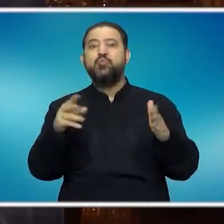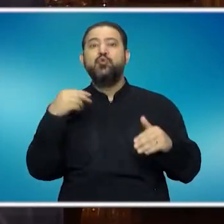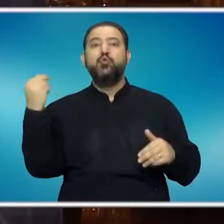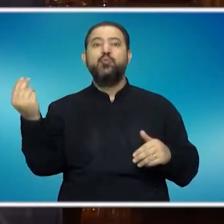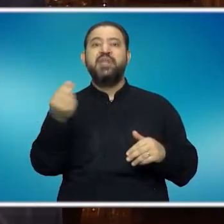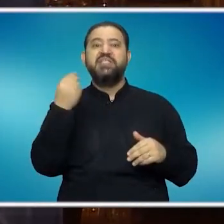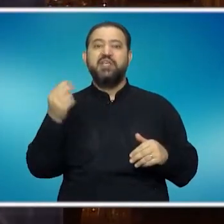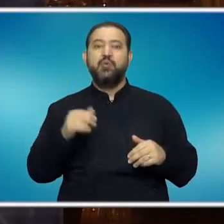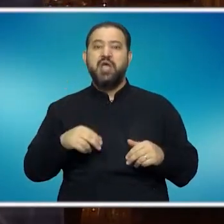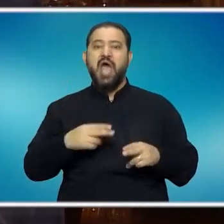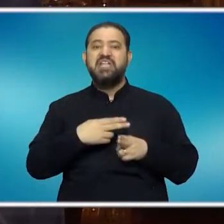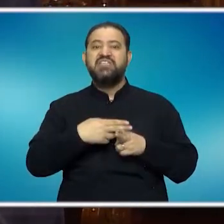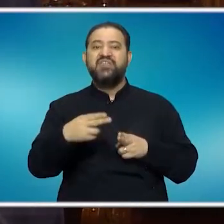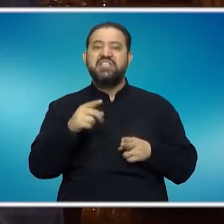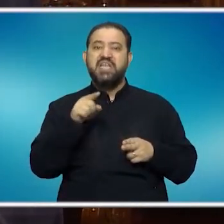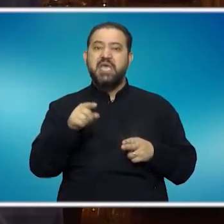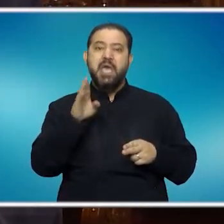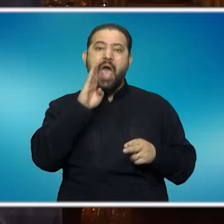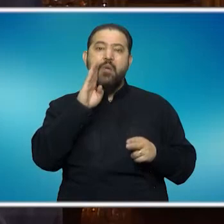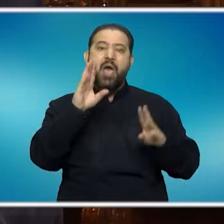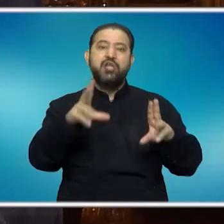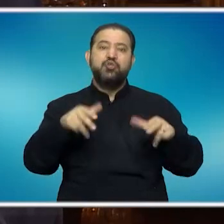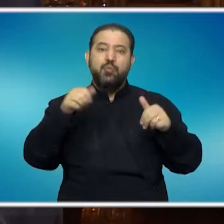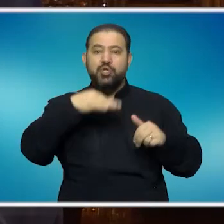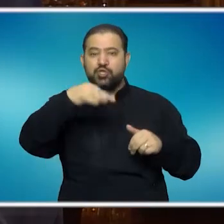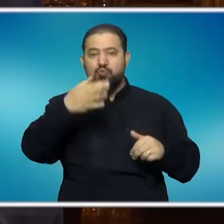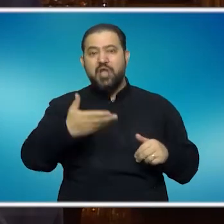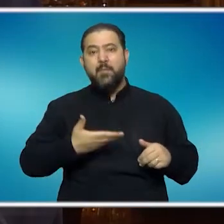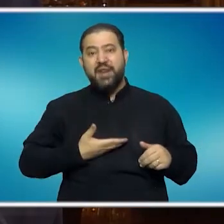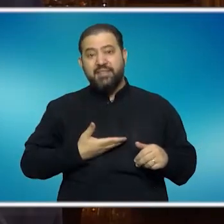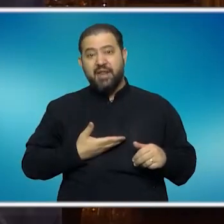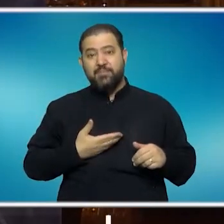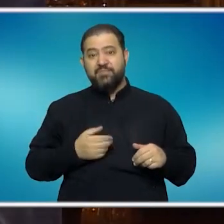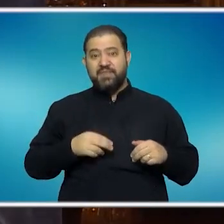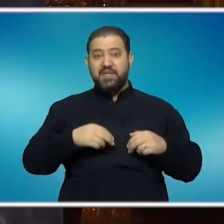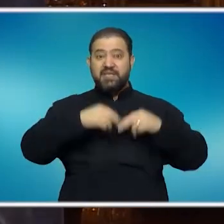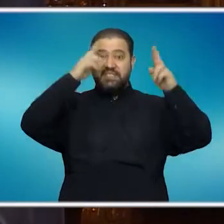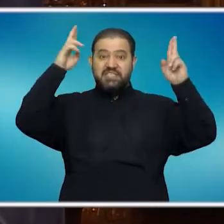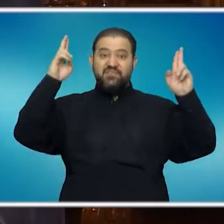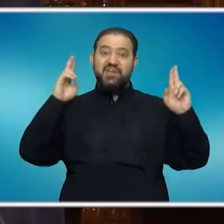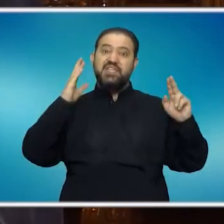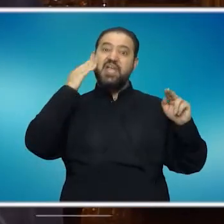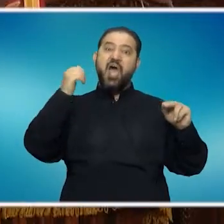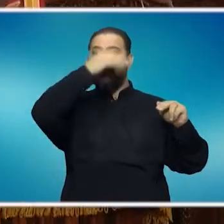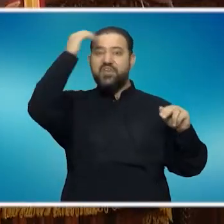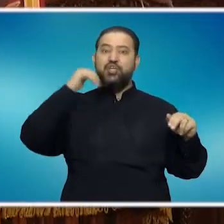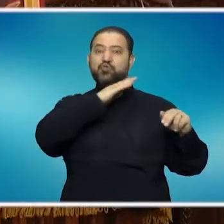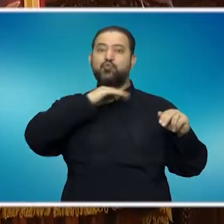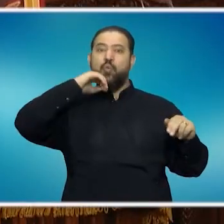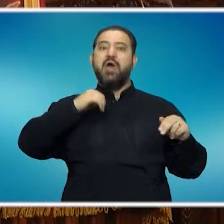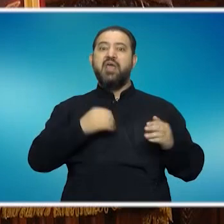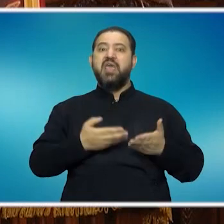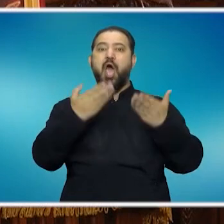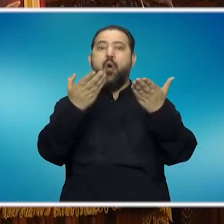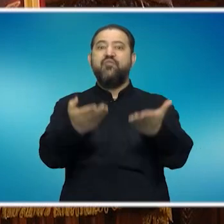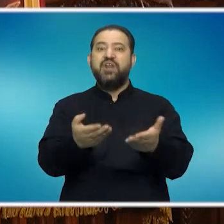începutul îndumnezeirii, al desăvârșirii ei. Și atunci zice Părintele Stăniloae, și Sfânta Fecioară i-a oferit, i-a oferit